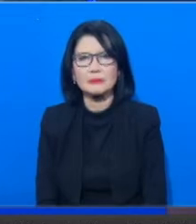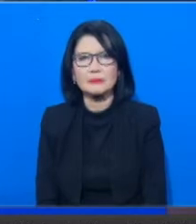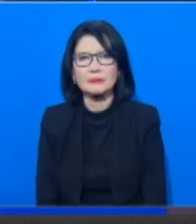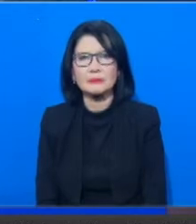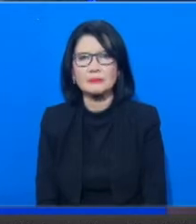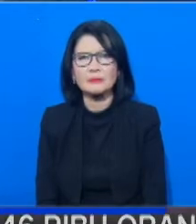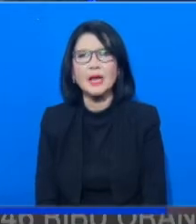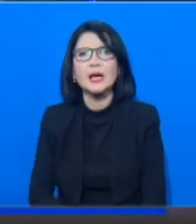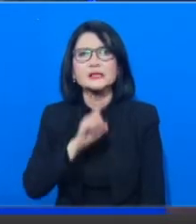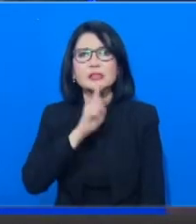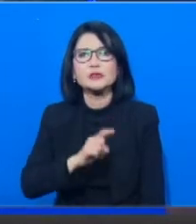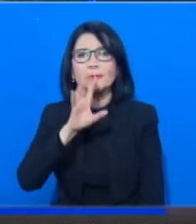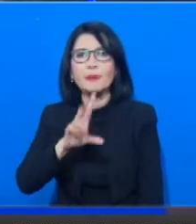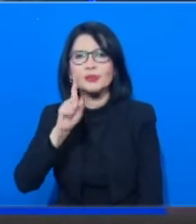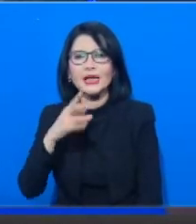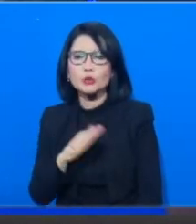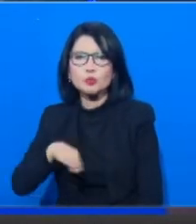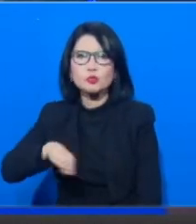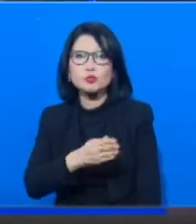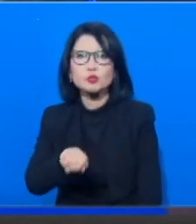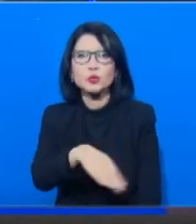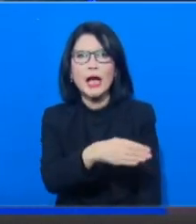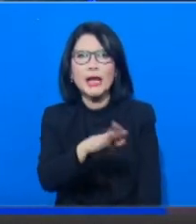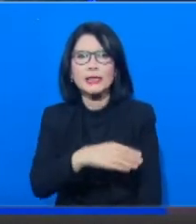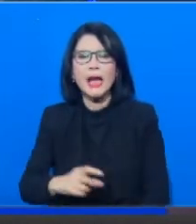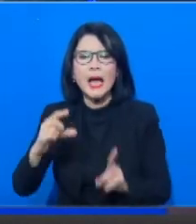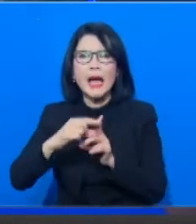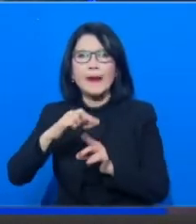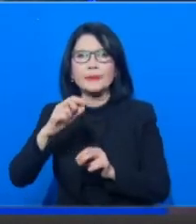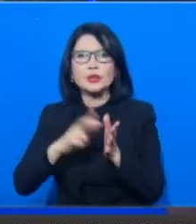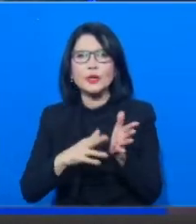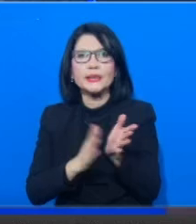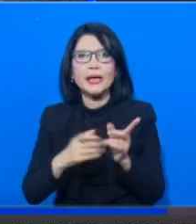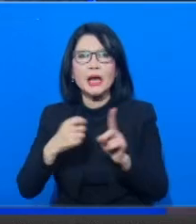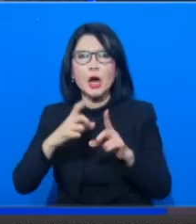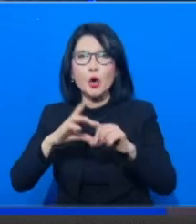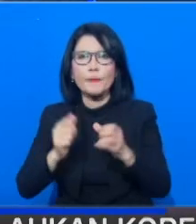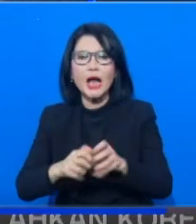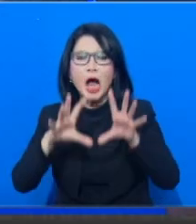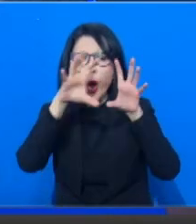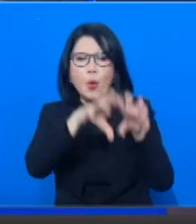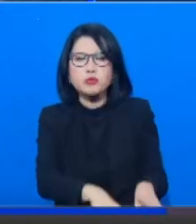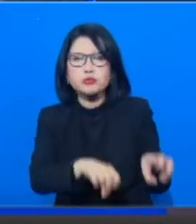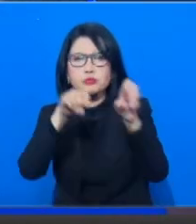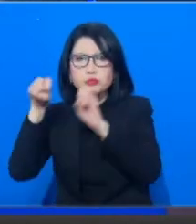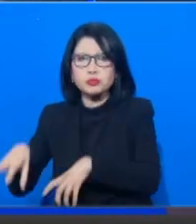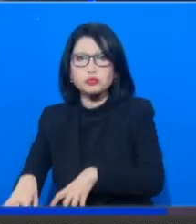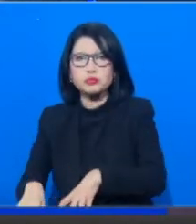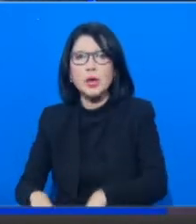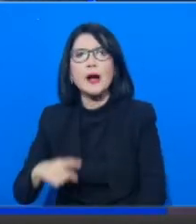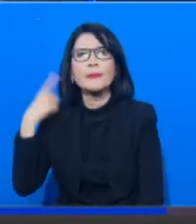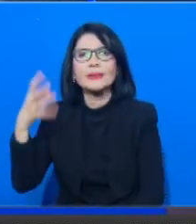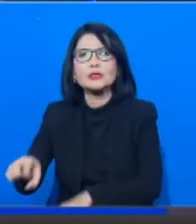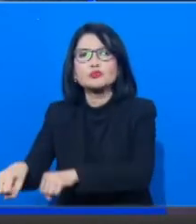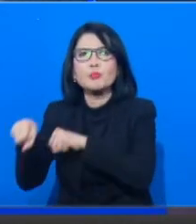Selanjutnya, sebanyak 151 ekor ular jenis piton dan kobra berhasil dievakuasi oleh tim damkar pemerintah Kabupaten Tuban dalam kurun